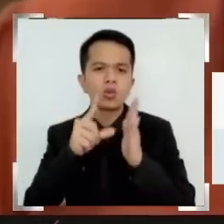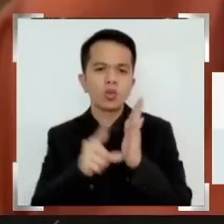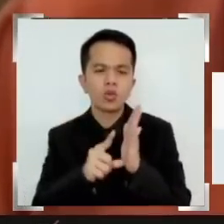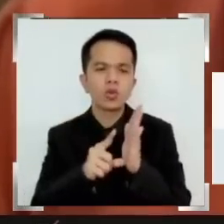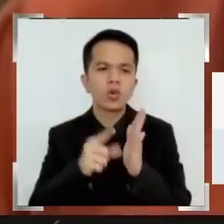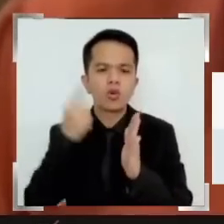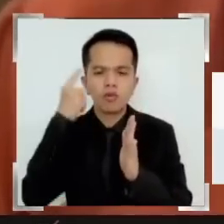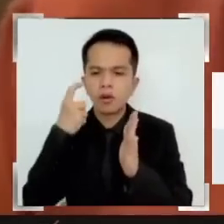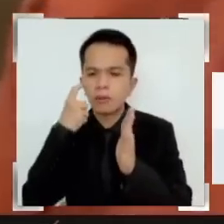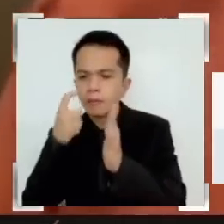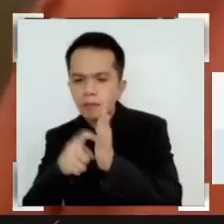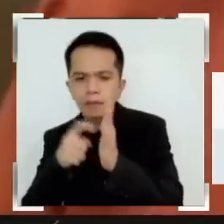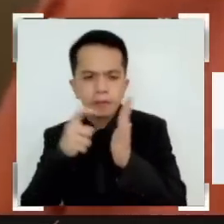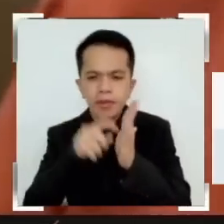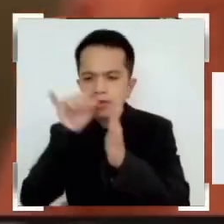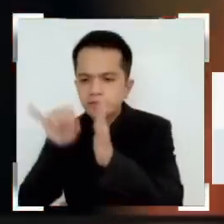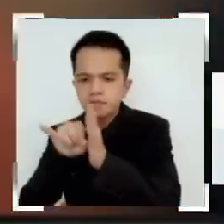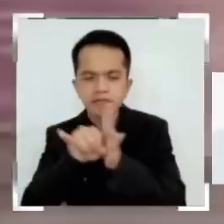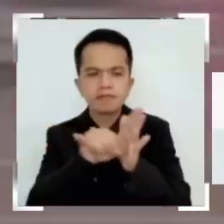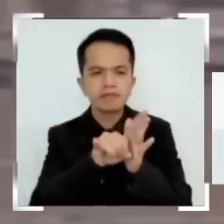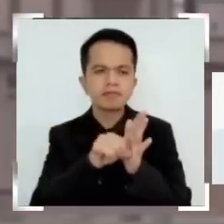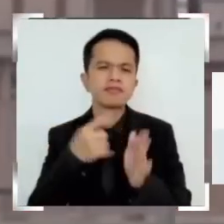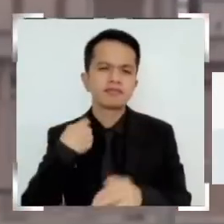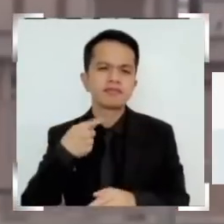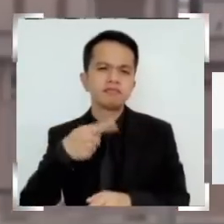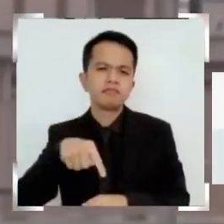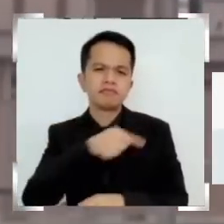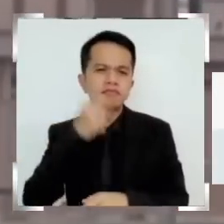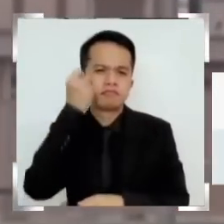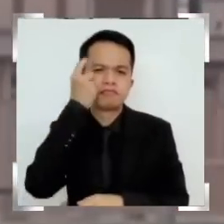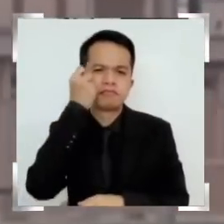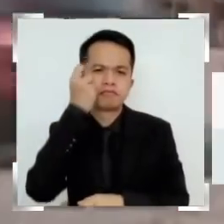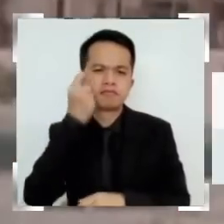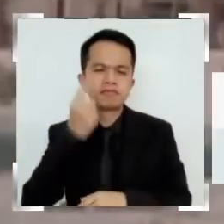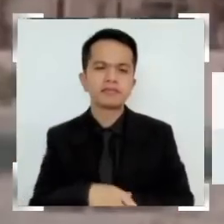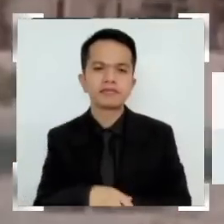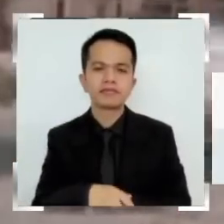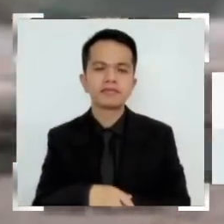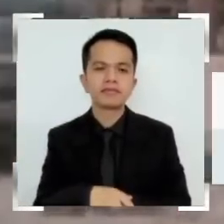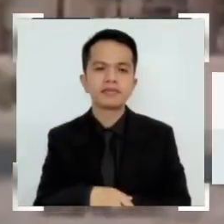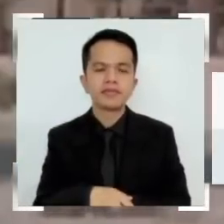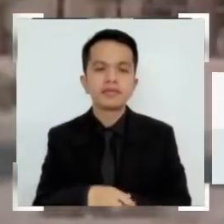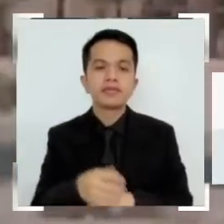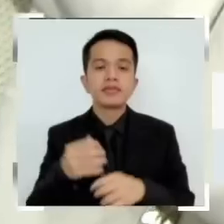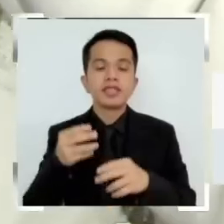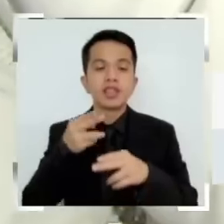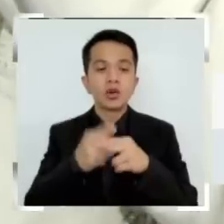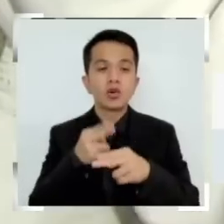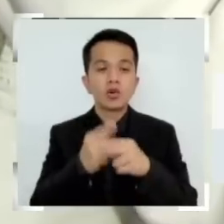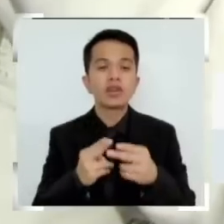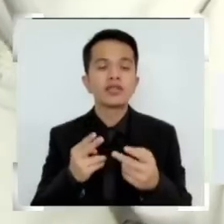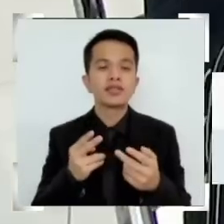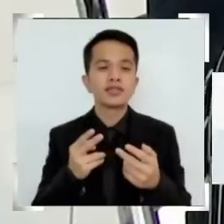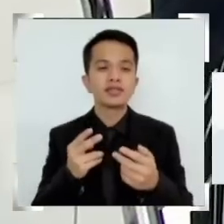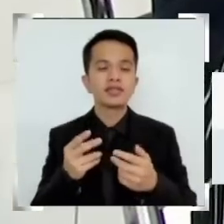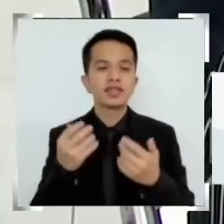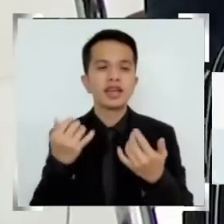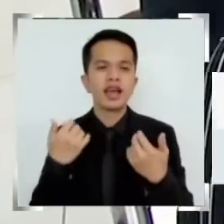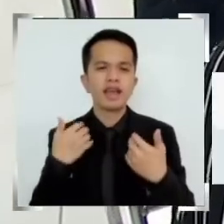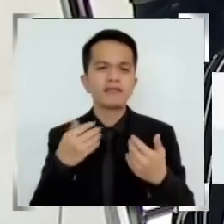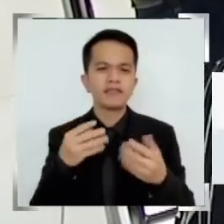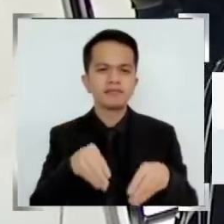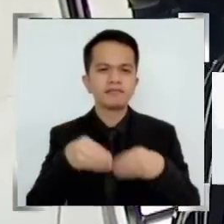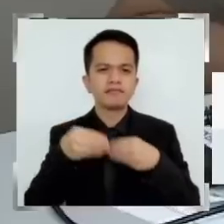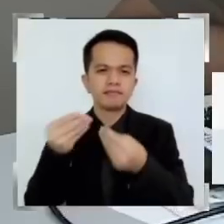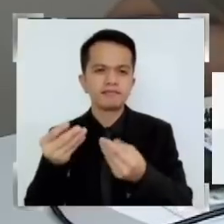that. And naiintindihan naman nila. Kaugnay naman ng Kuwait na kailan lang ay nagsuspindi ng mga visa para sa mga Pinoy skilled workers, wala raw